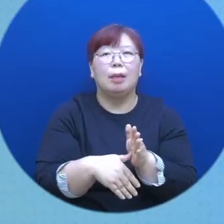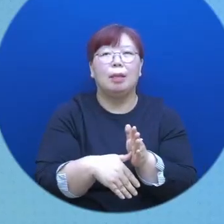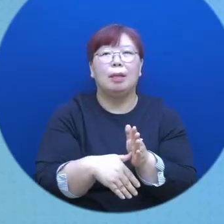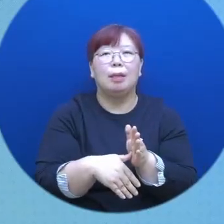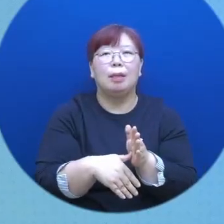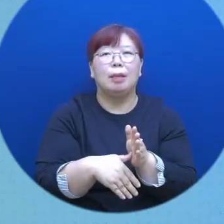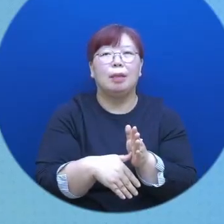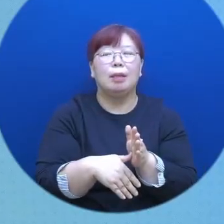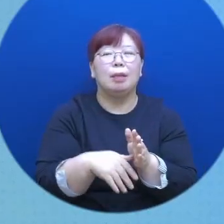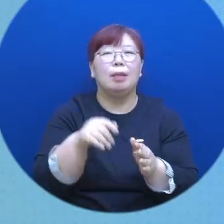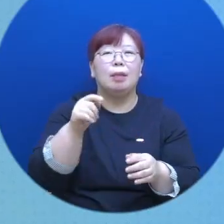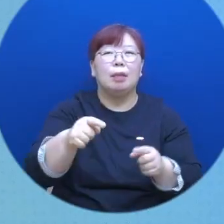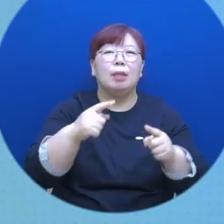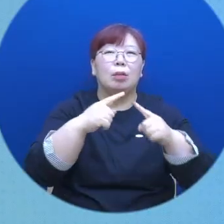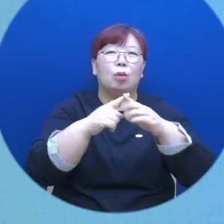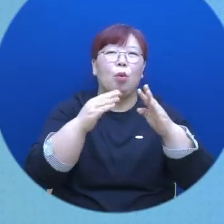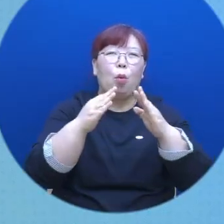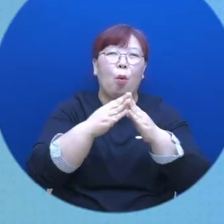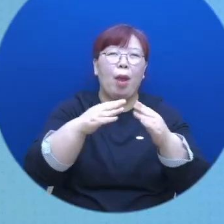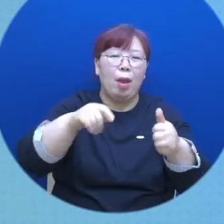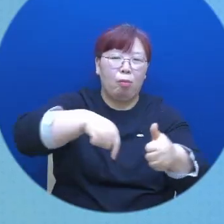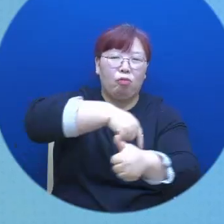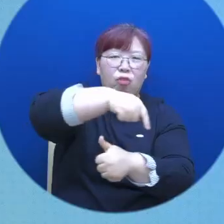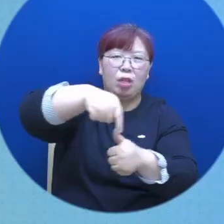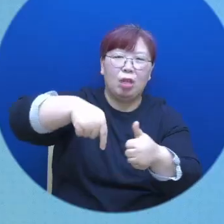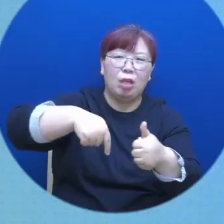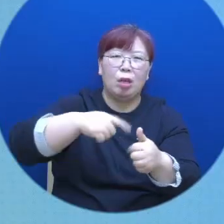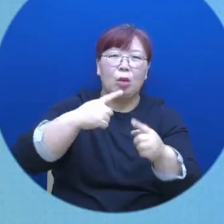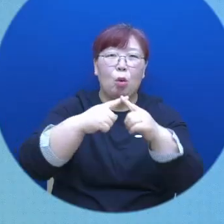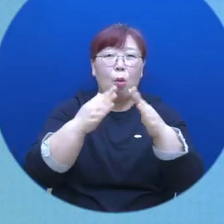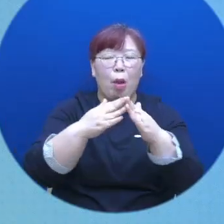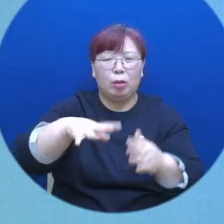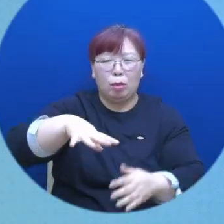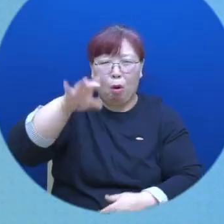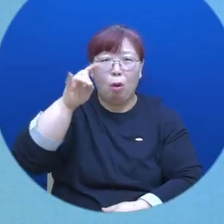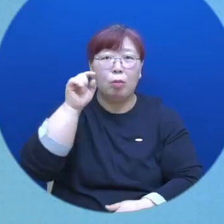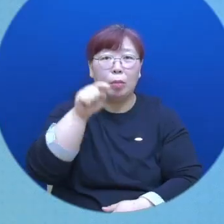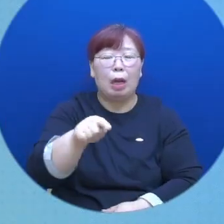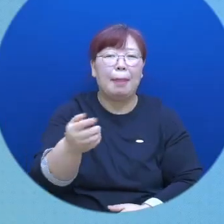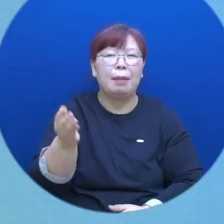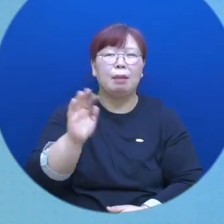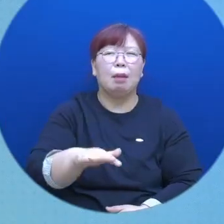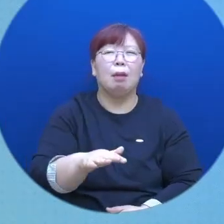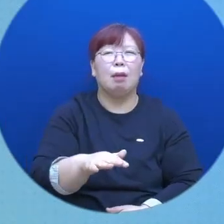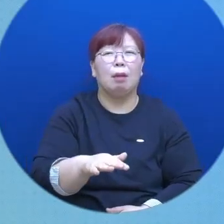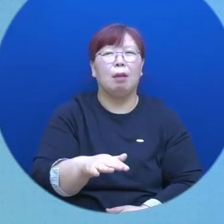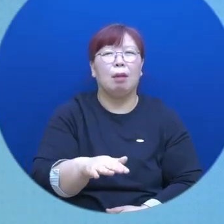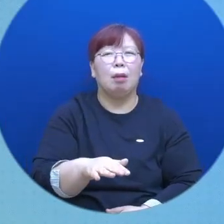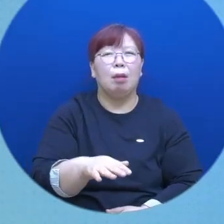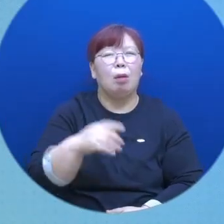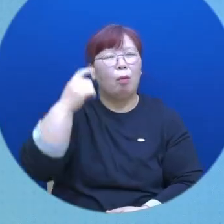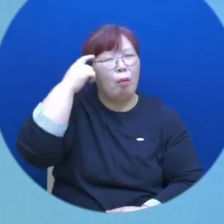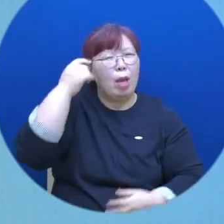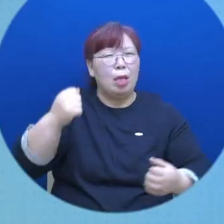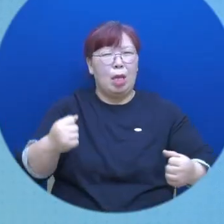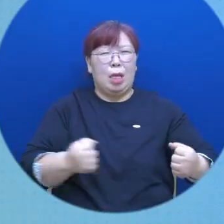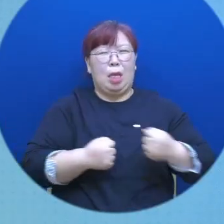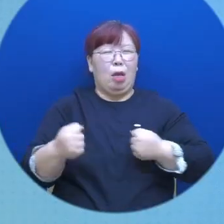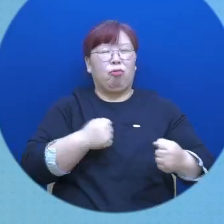그 교회 분위기 처음 갔는데 합심 기도를 하는데 이분 표현으로 웬 개구리